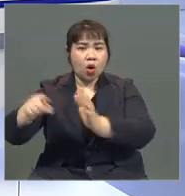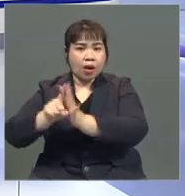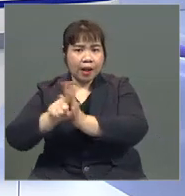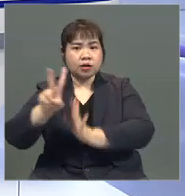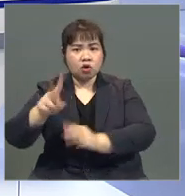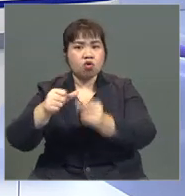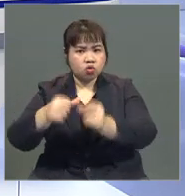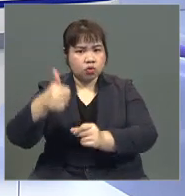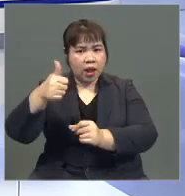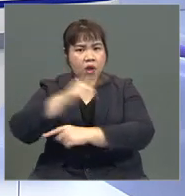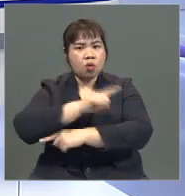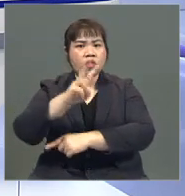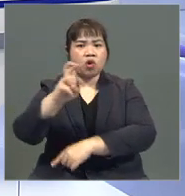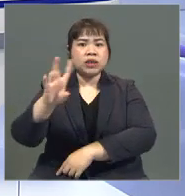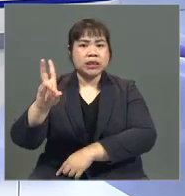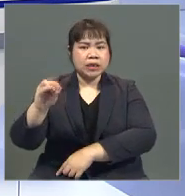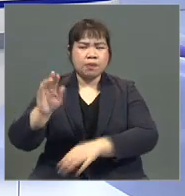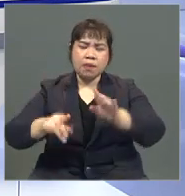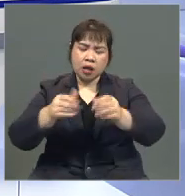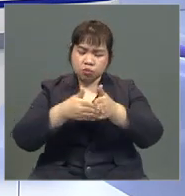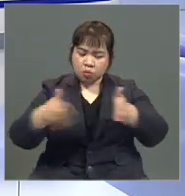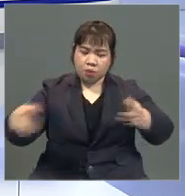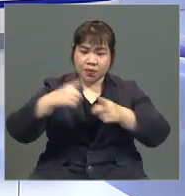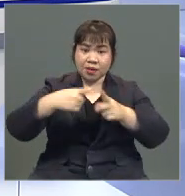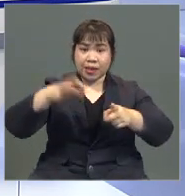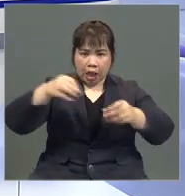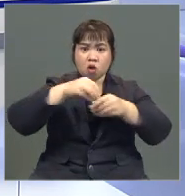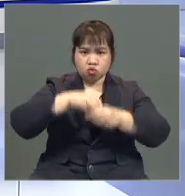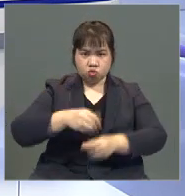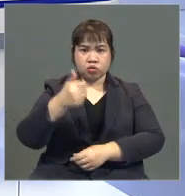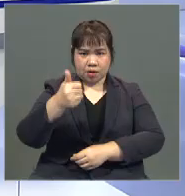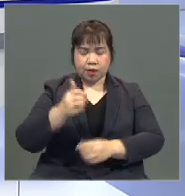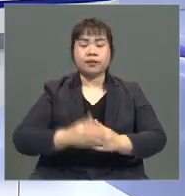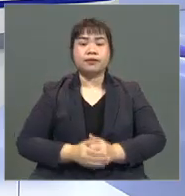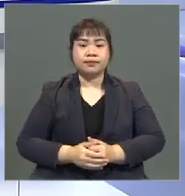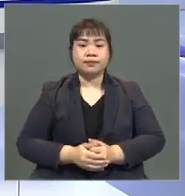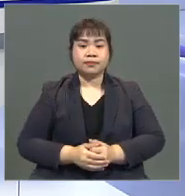2ครั้งนะครับรวมแล้ว 270วันหรือว่าประมาณ 9เดือนด้วยกันนะครับสำหรับกลุ่มคะเพื่อที่จะเดินทางเข้ามานะครับ